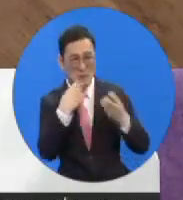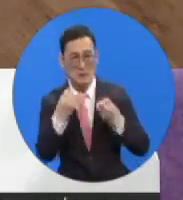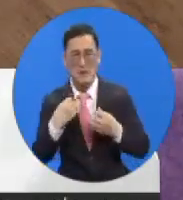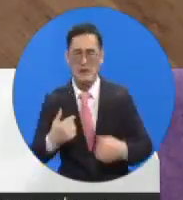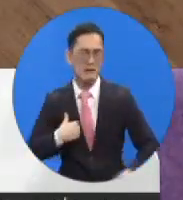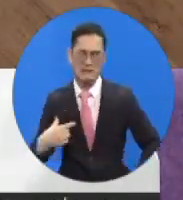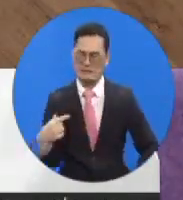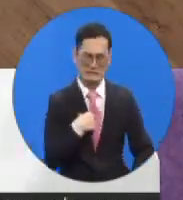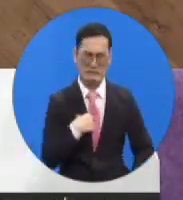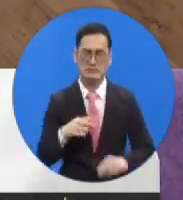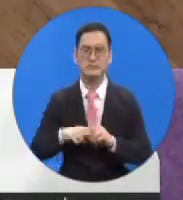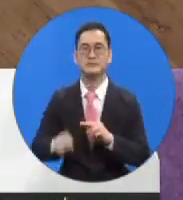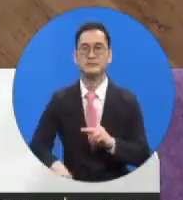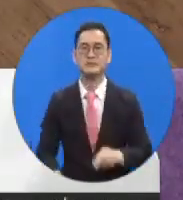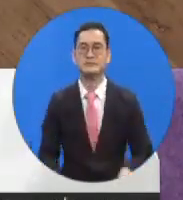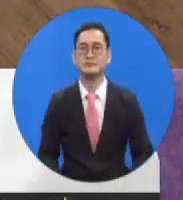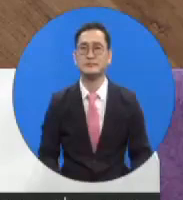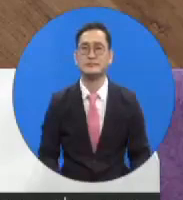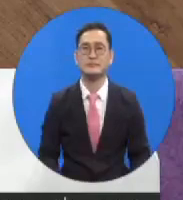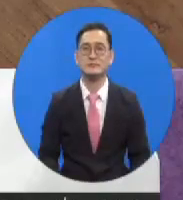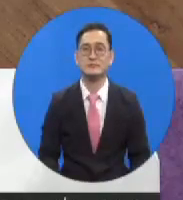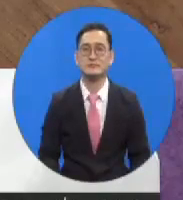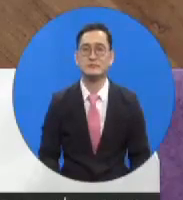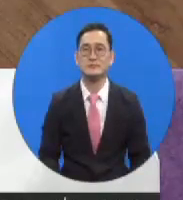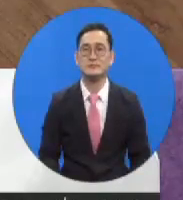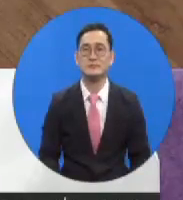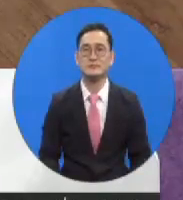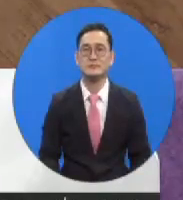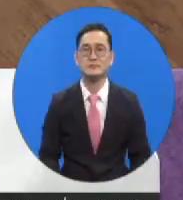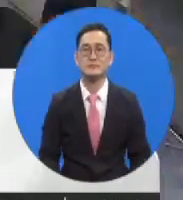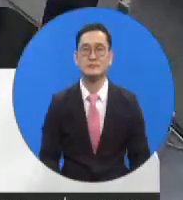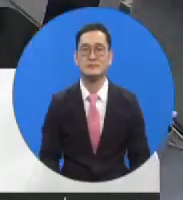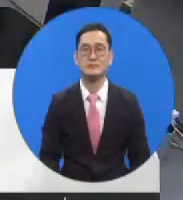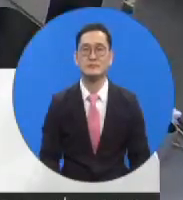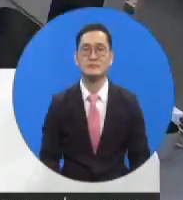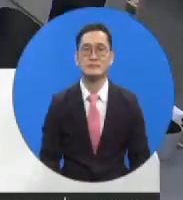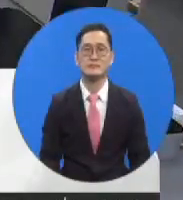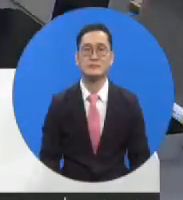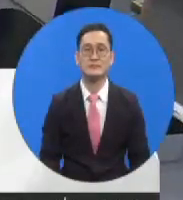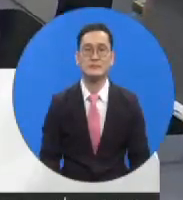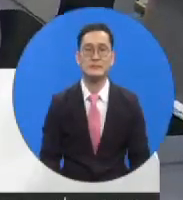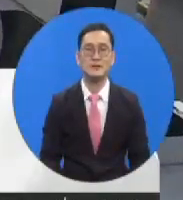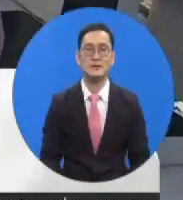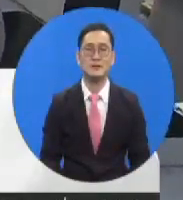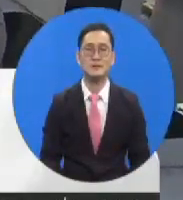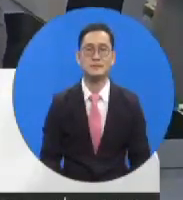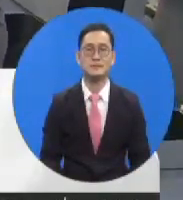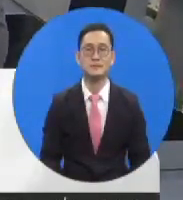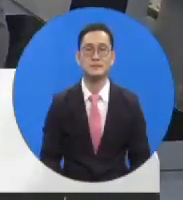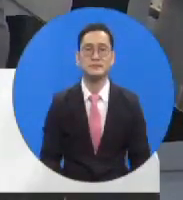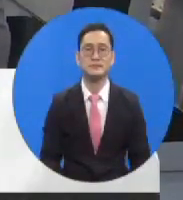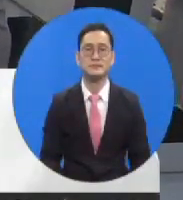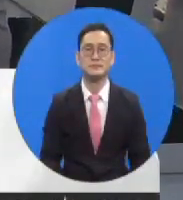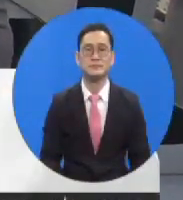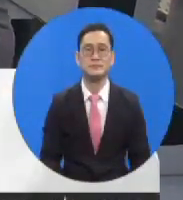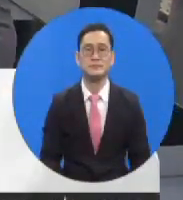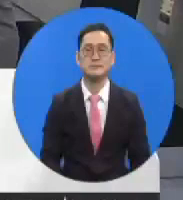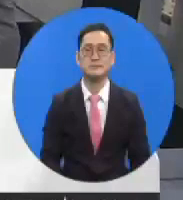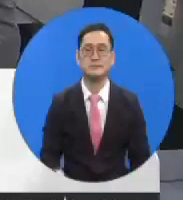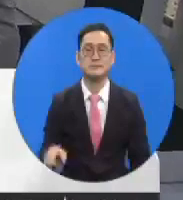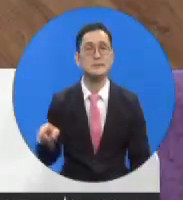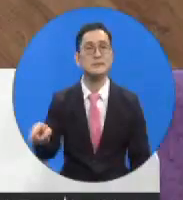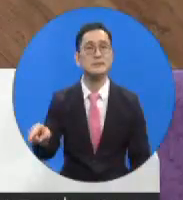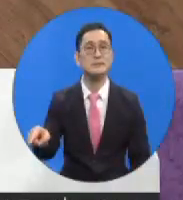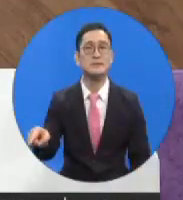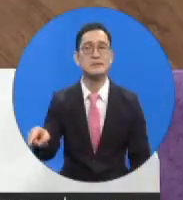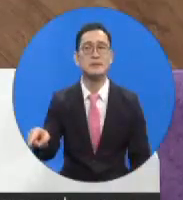지금 검사장 하면 사실은 검사를 그만두려고 며칠 안 남았어요. 얼마 안 남았죠. 뭐 물론 뭐 총장 갈 수도 있겠지만 총장 간다고 해서 뭐